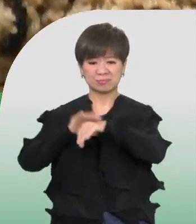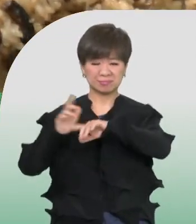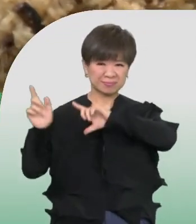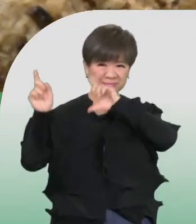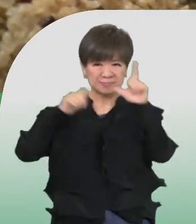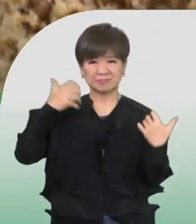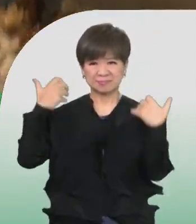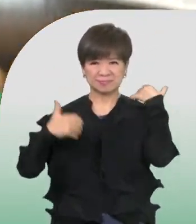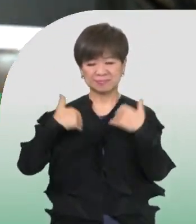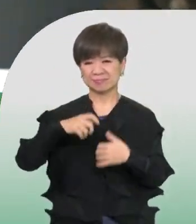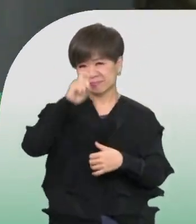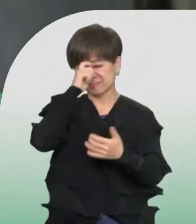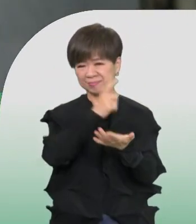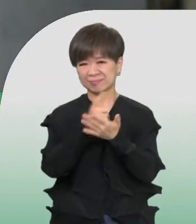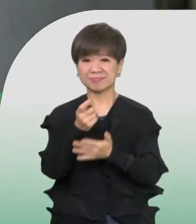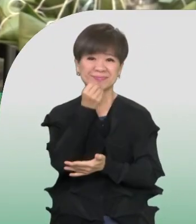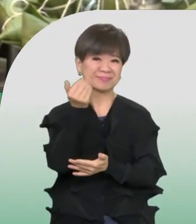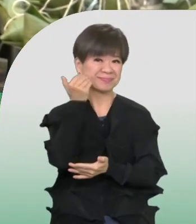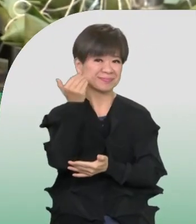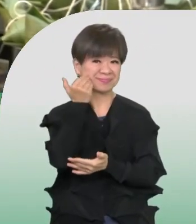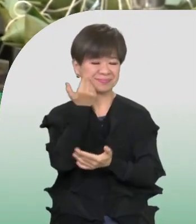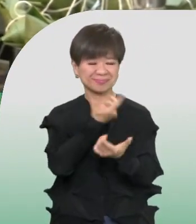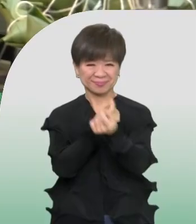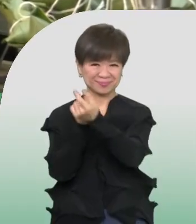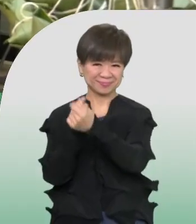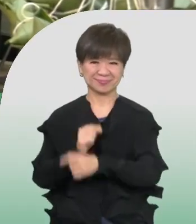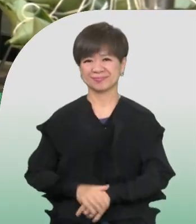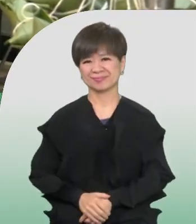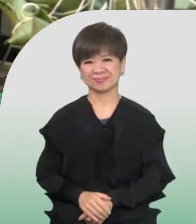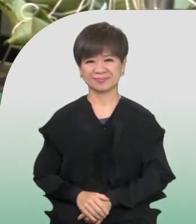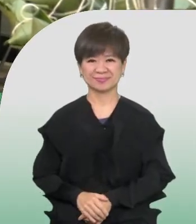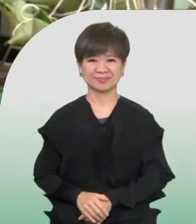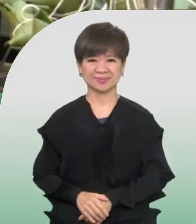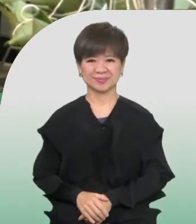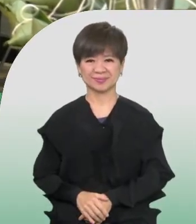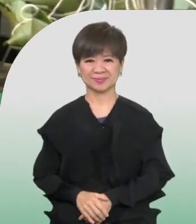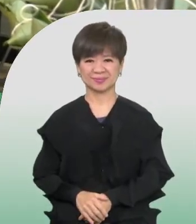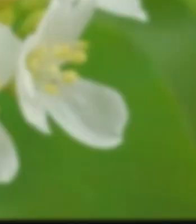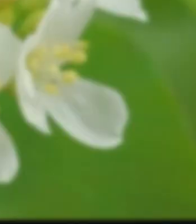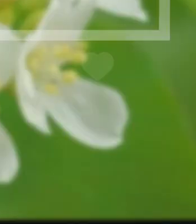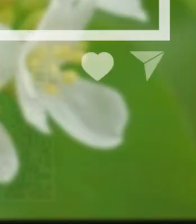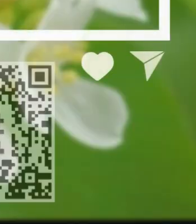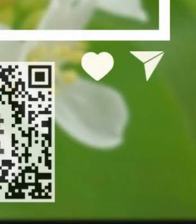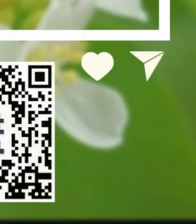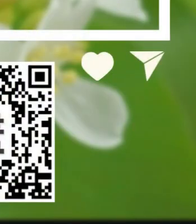望民众都爽得到，也好是个总额。下个新闻，方朋友，新竹报道。